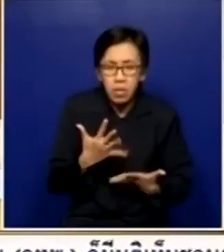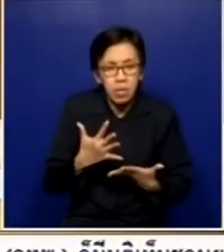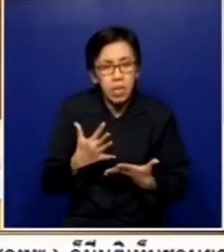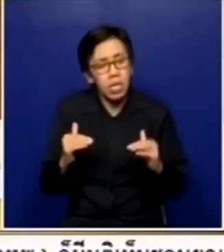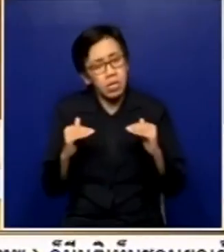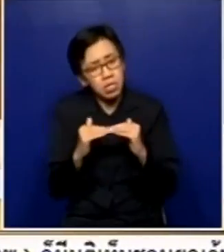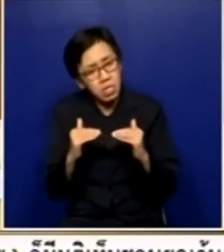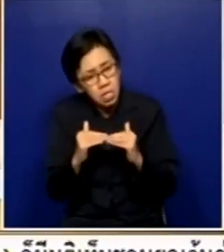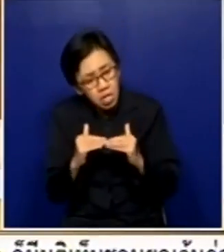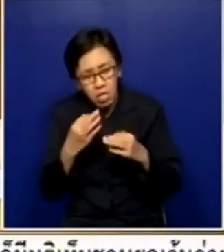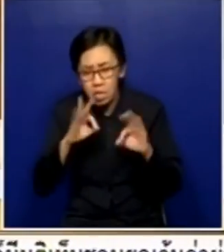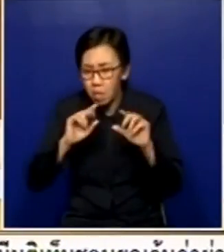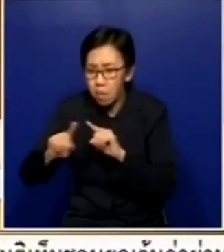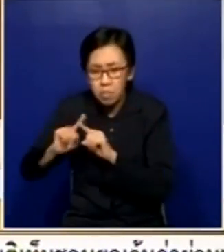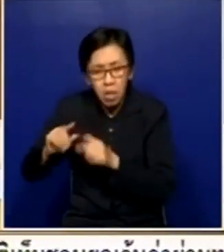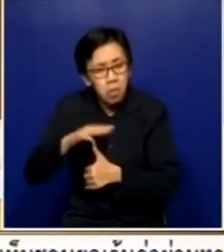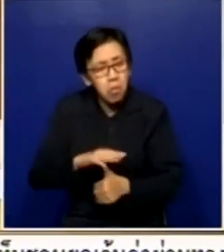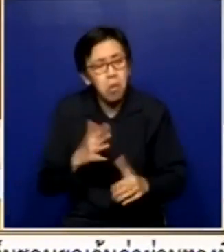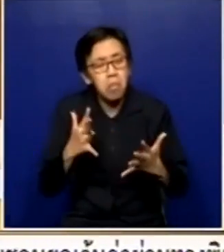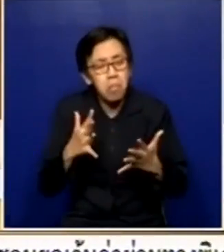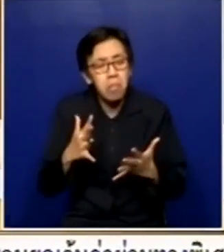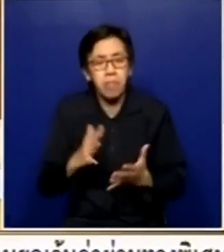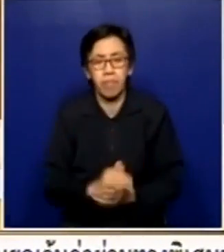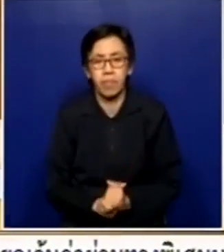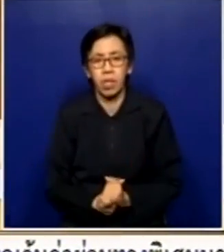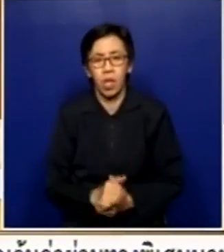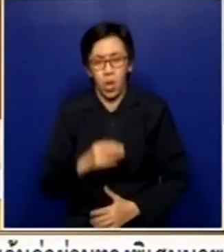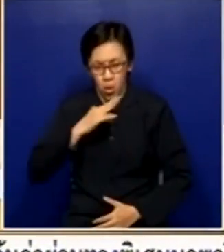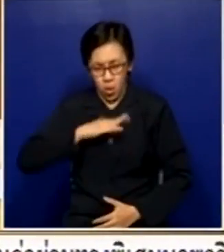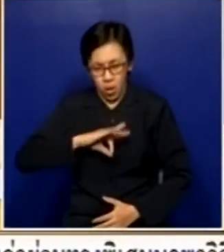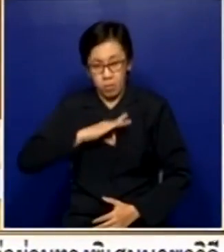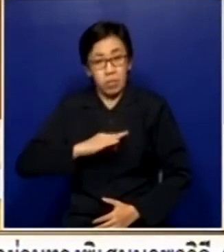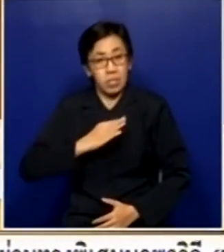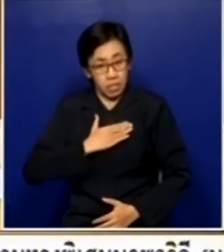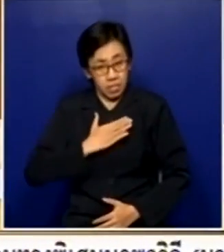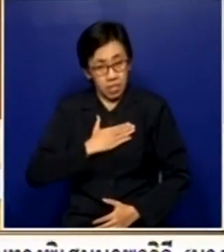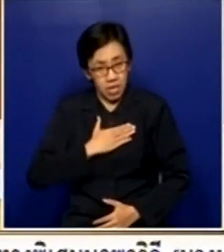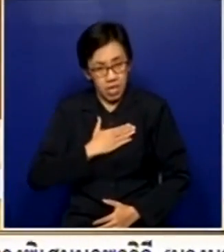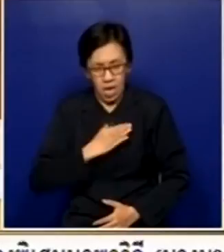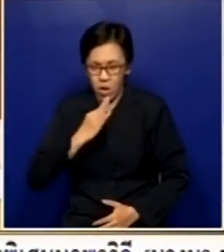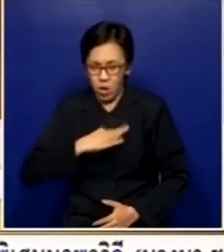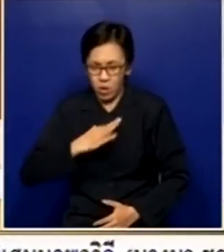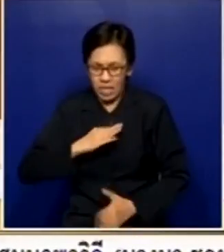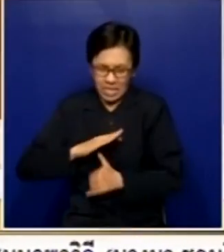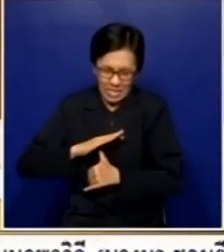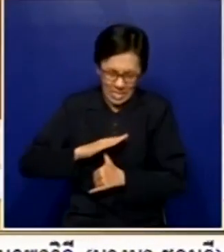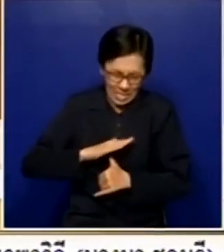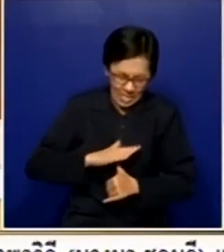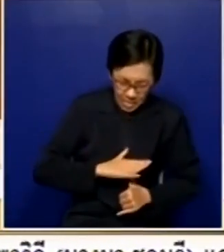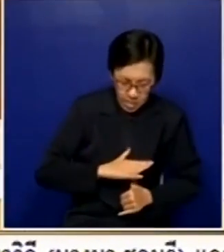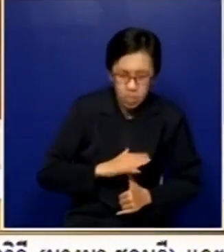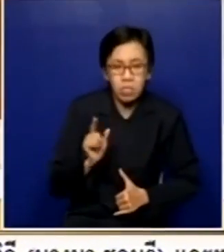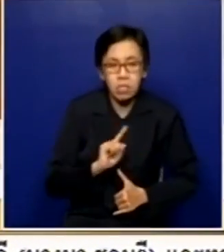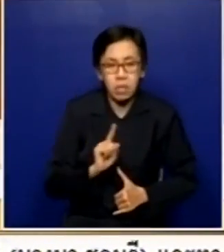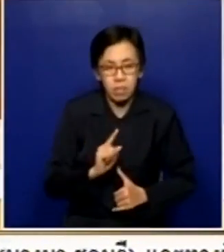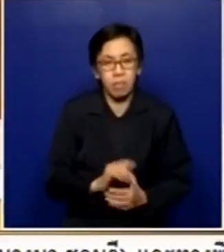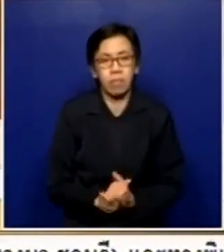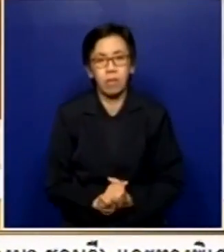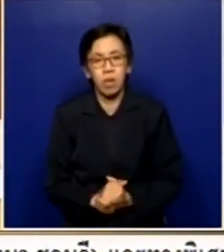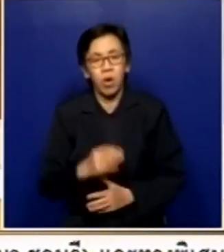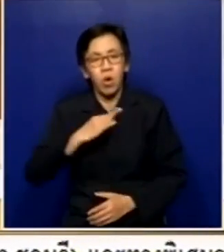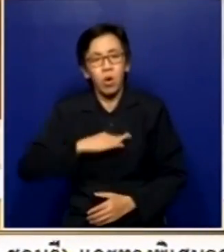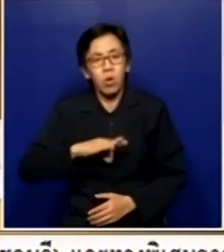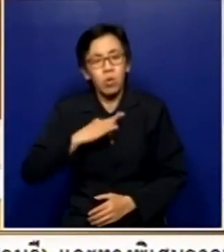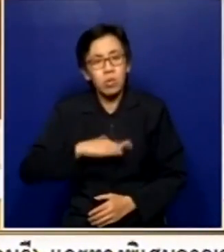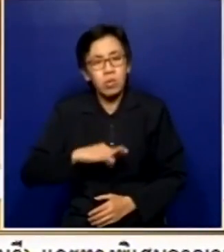กำลังถูกลิดรอนความรู้สึกของการถูกลิดรอนเสรีภาพมันเกิดขึ้นมาในช่วง